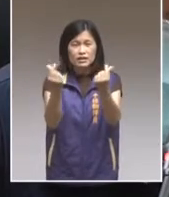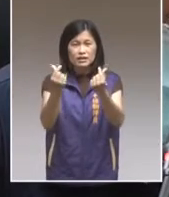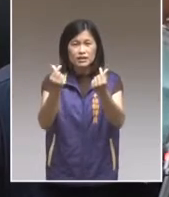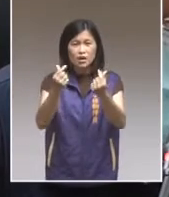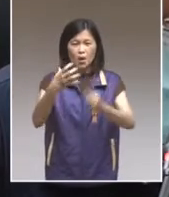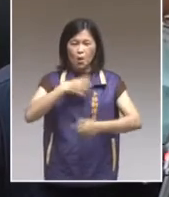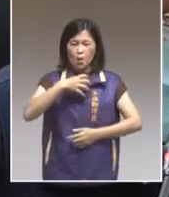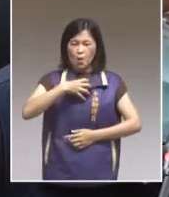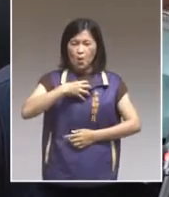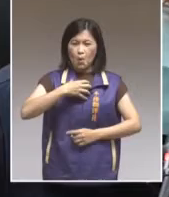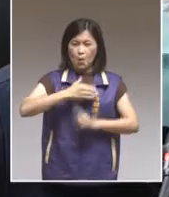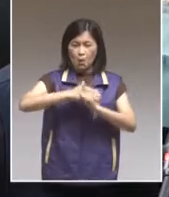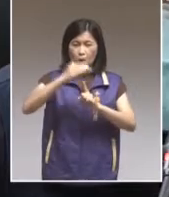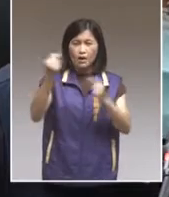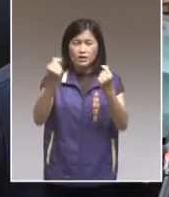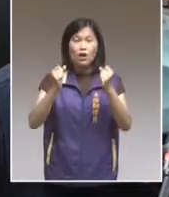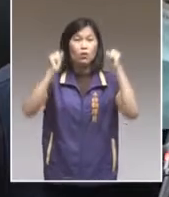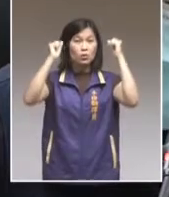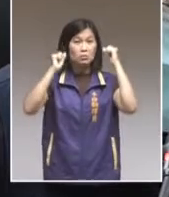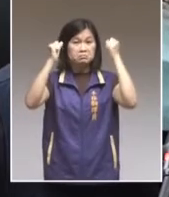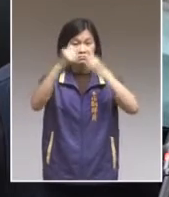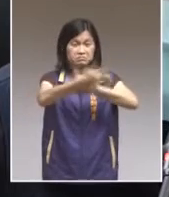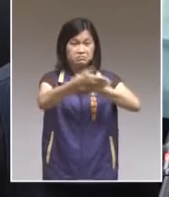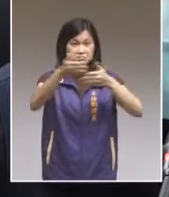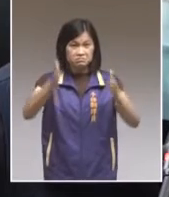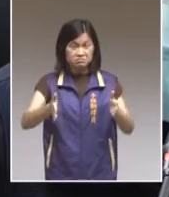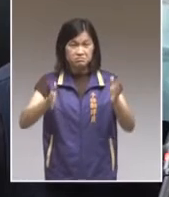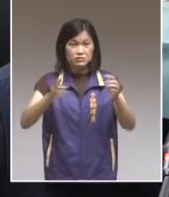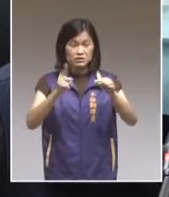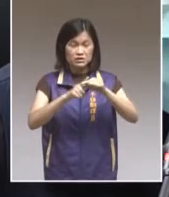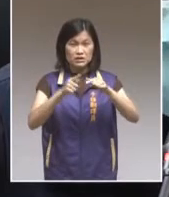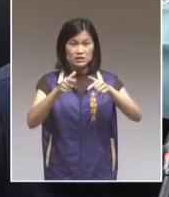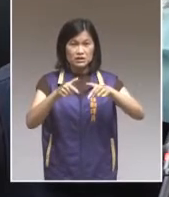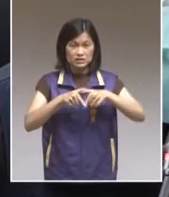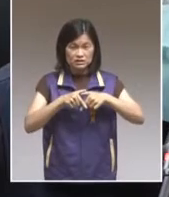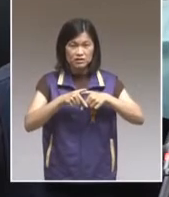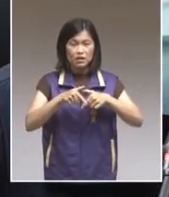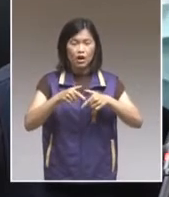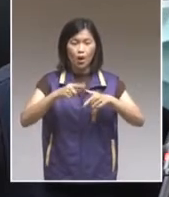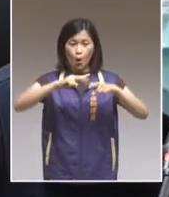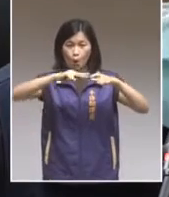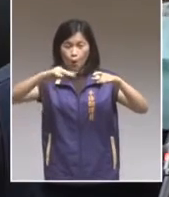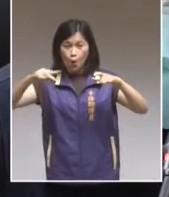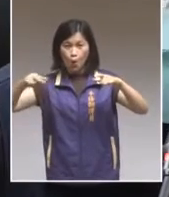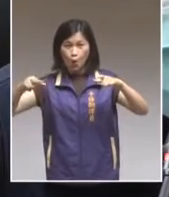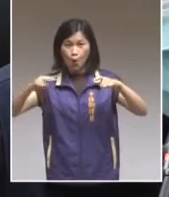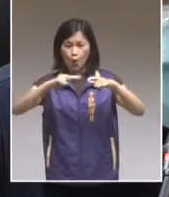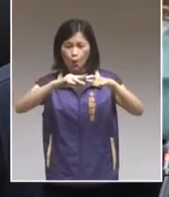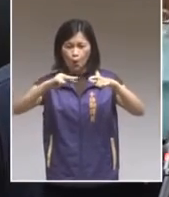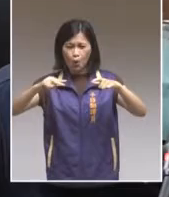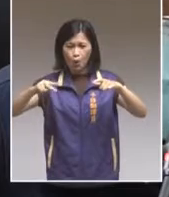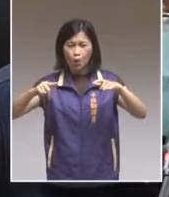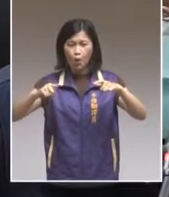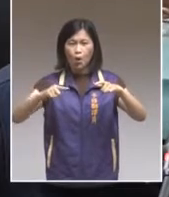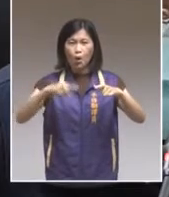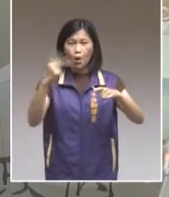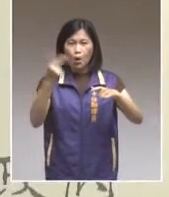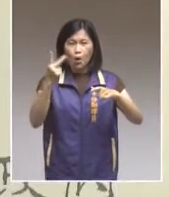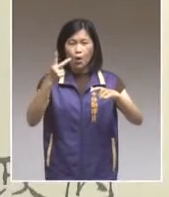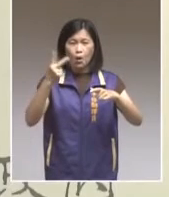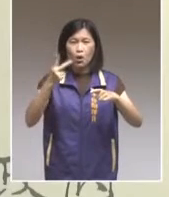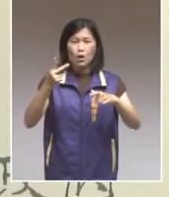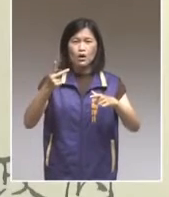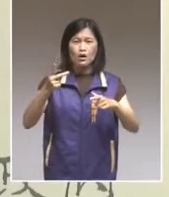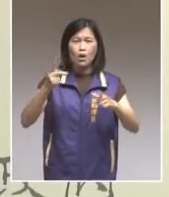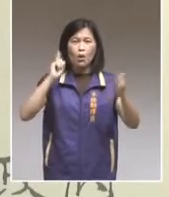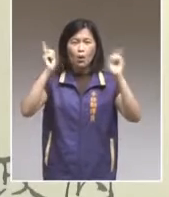高风险的这些场域，像健身中心还有游泳或者游泳池或者潜水俱乐部等等的这些场